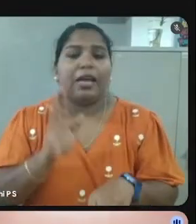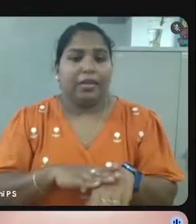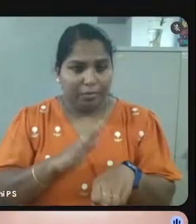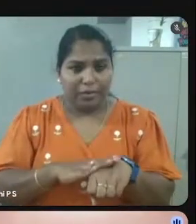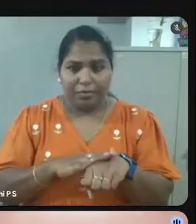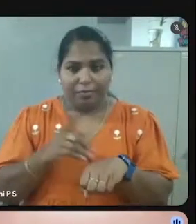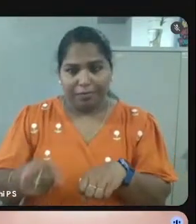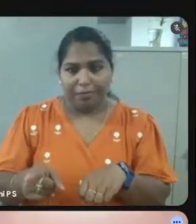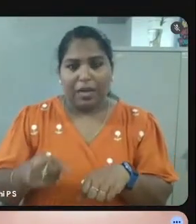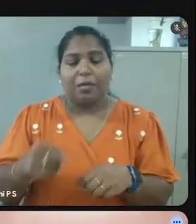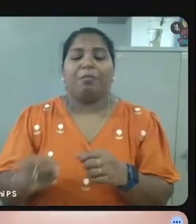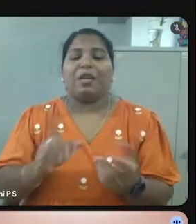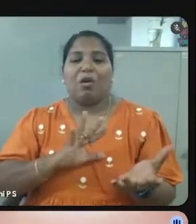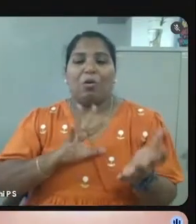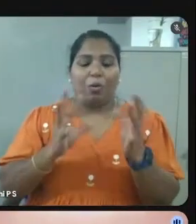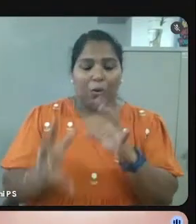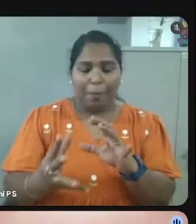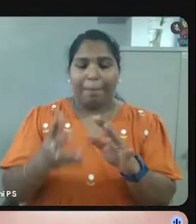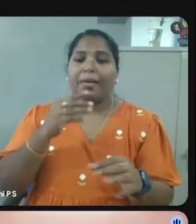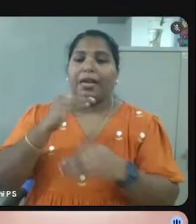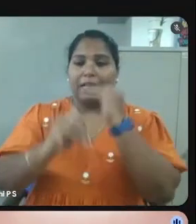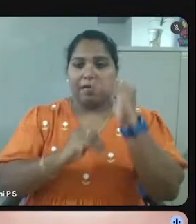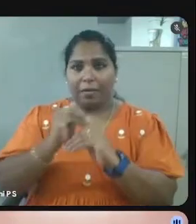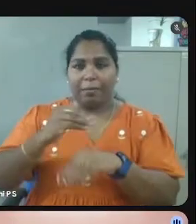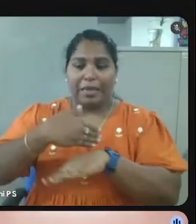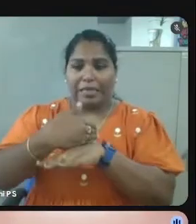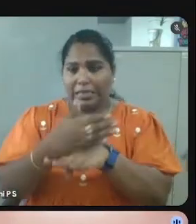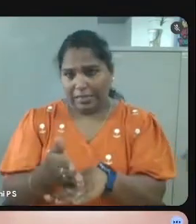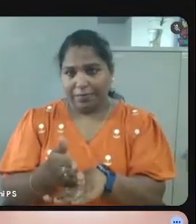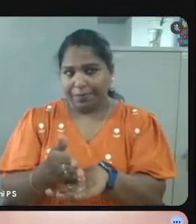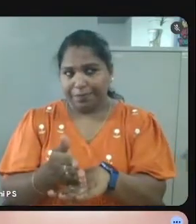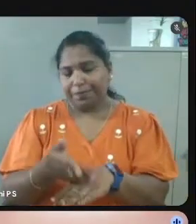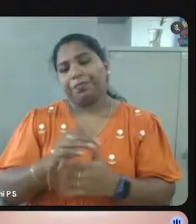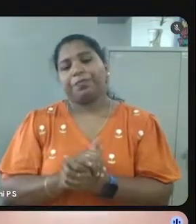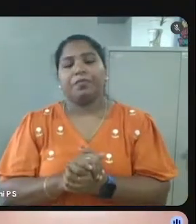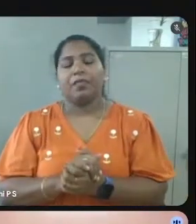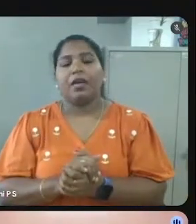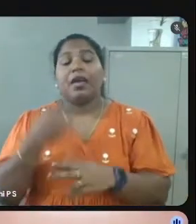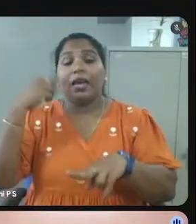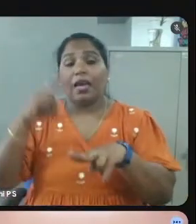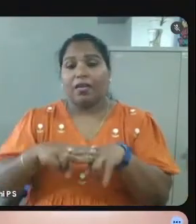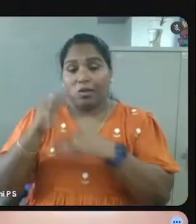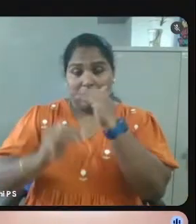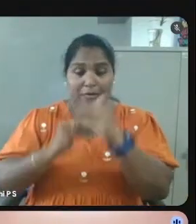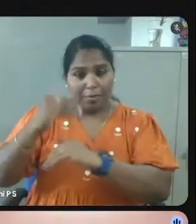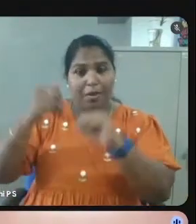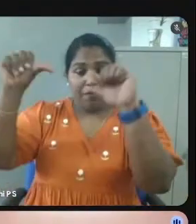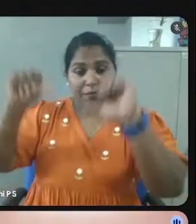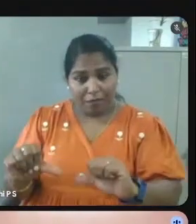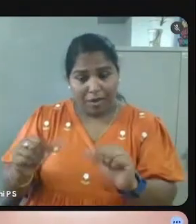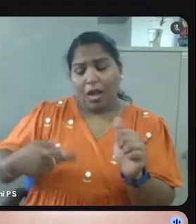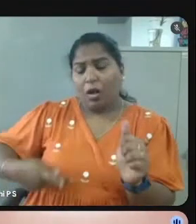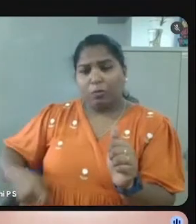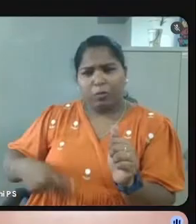ഗ്ലോബൽ ഡെവലപ്മെന്റ് ഡിലേ എന്ന് പറയും. അവർക്ക് ഈ ഡെവലപ്മെന്റ് ഡിലേയിൽ ഈ കാര്യങ്ങളൊന്നും ഡെവലപ്പ് ആയില്ലെങ്കിൽ ടോയ്ലറ്റ് ട്രെയിനിങ്